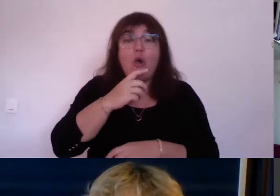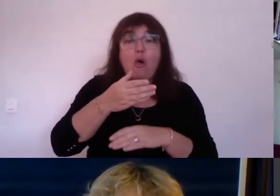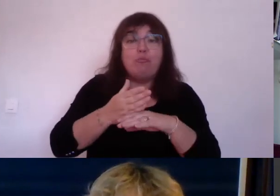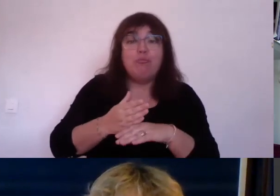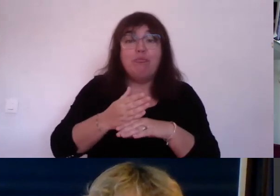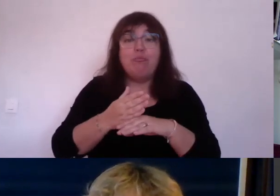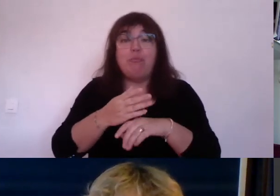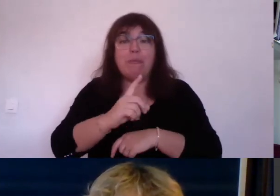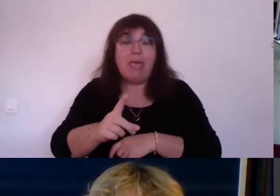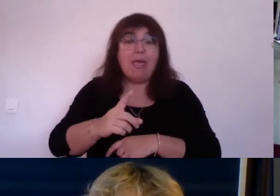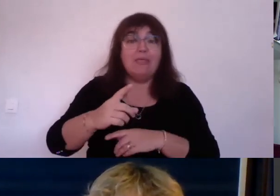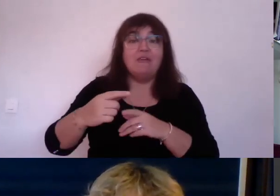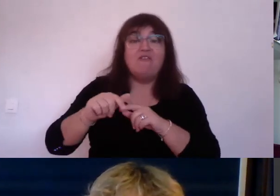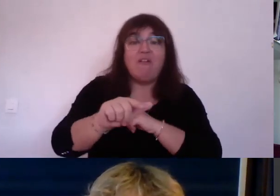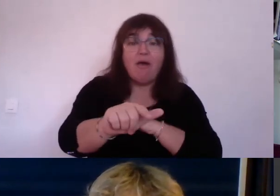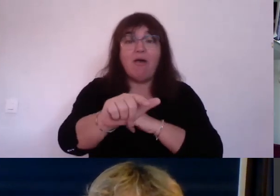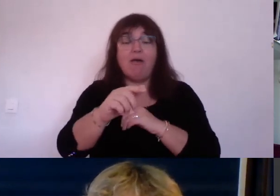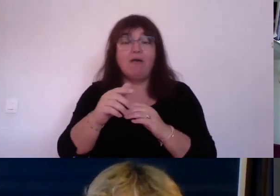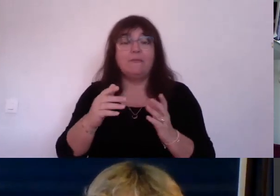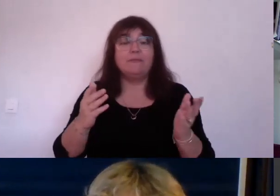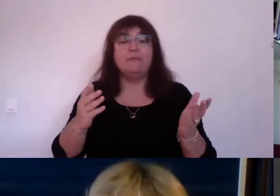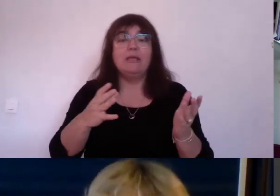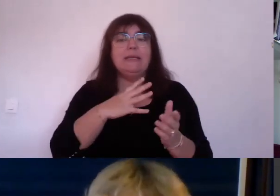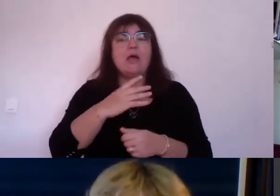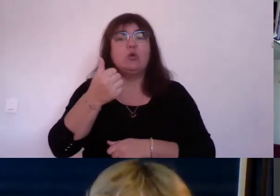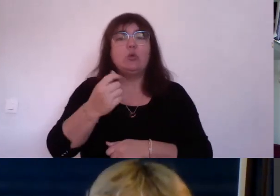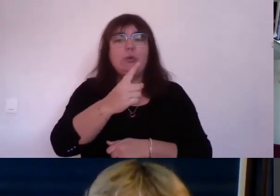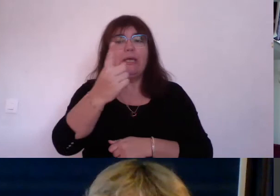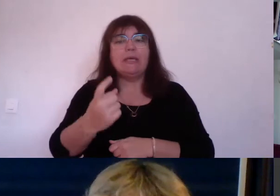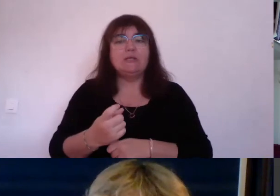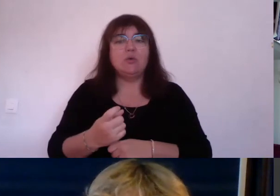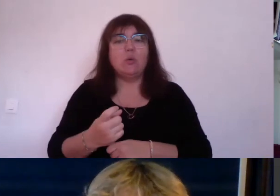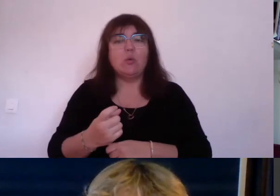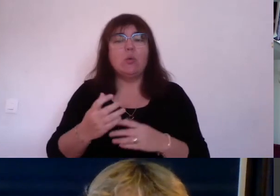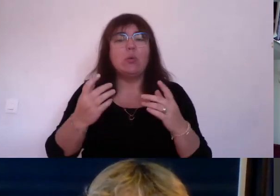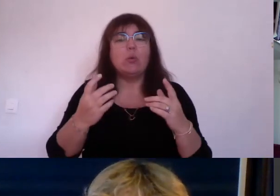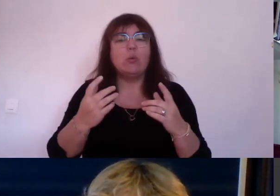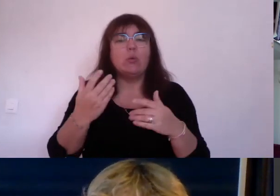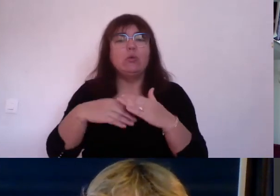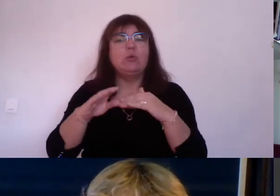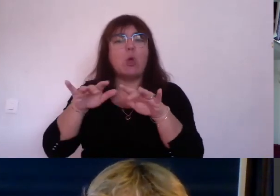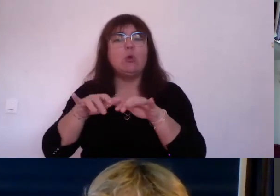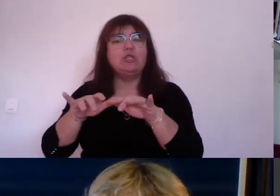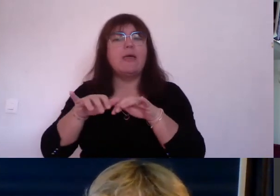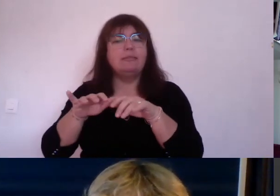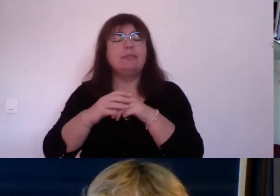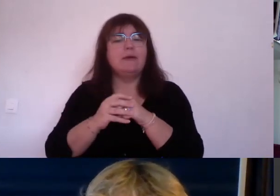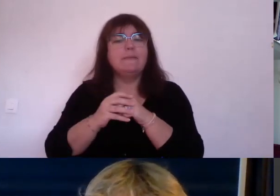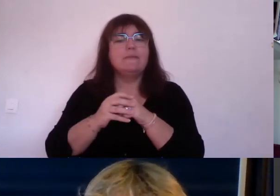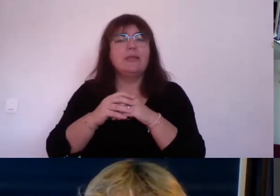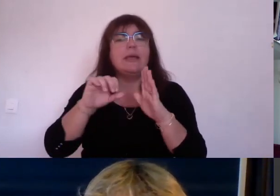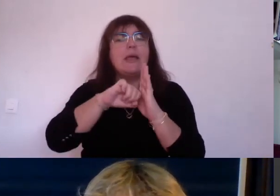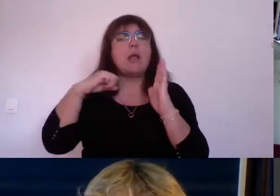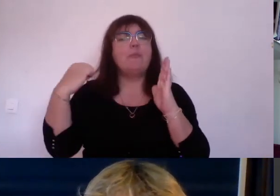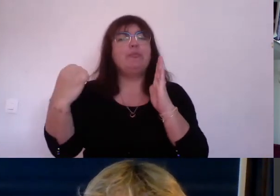en perpétuel mouvement. Il y a une question aussi sur y a-t-il une plateforme qui répertorie